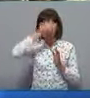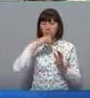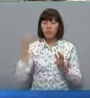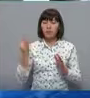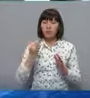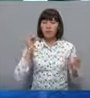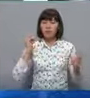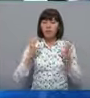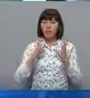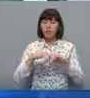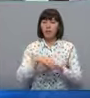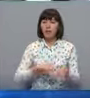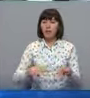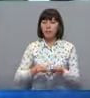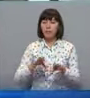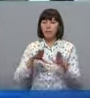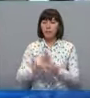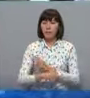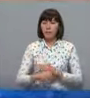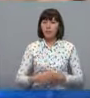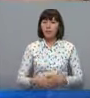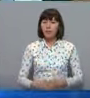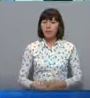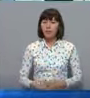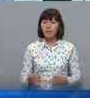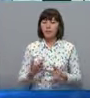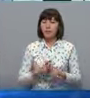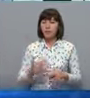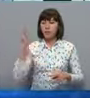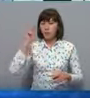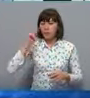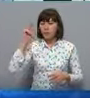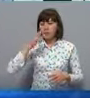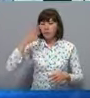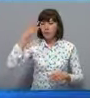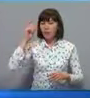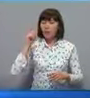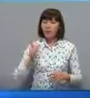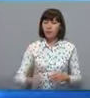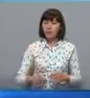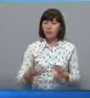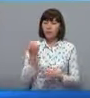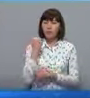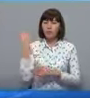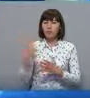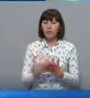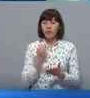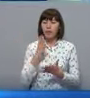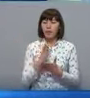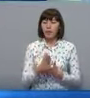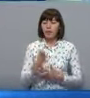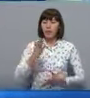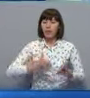университет әлемдік рейтингке енген, білім стандартына сай келеді. Оған осында білім алатын дарынды студенттердің жетістігі дәлел. Соның бірі